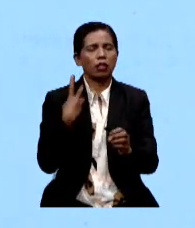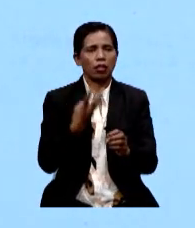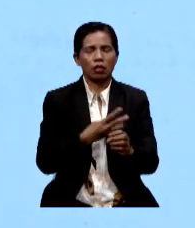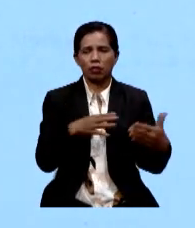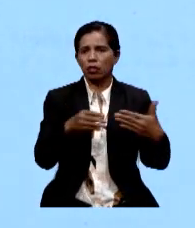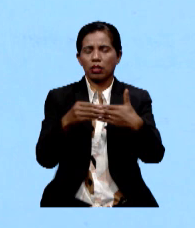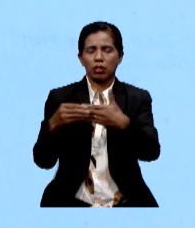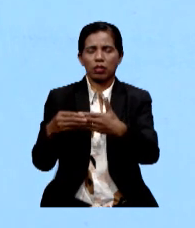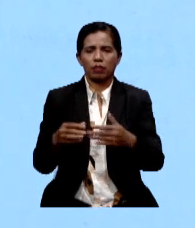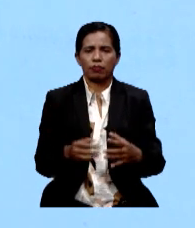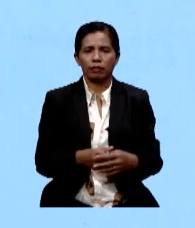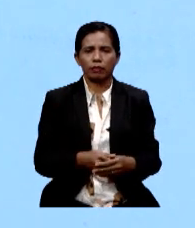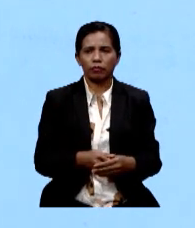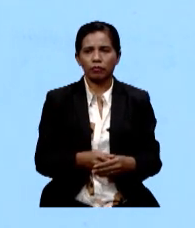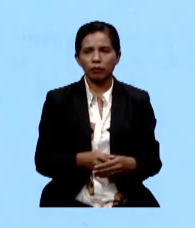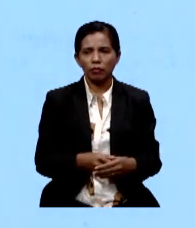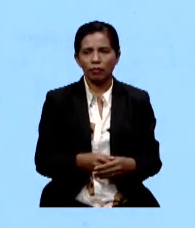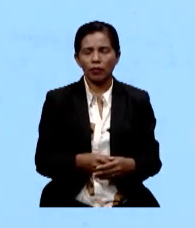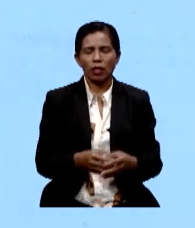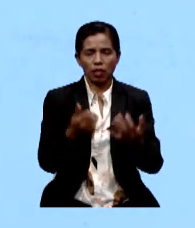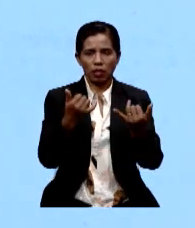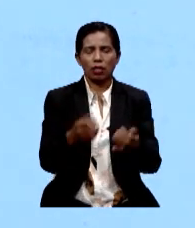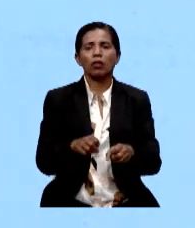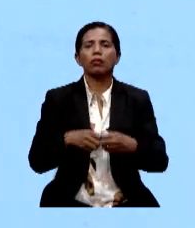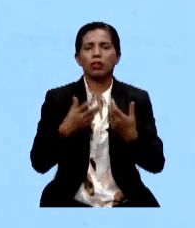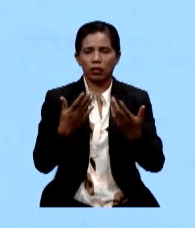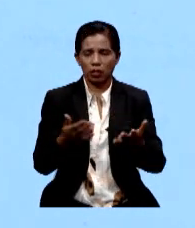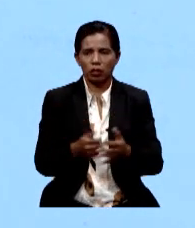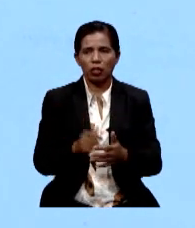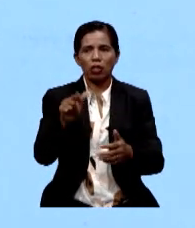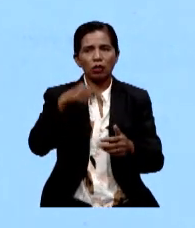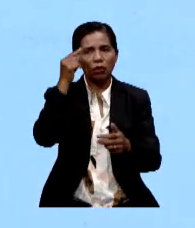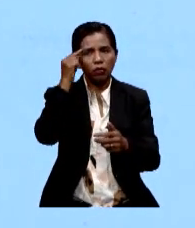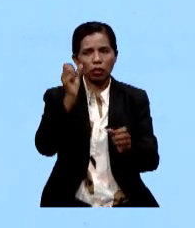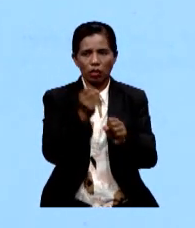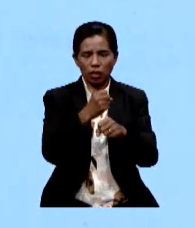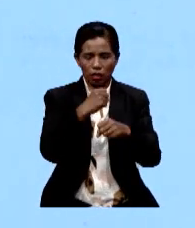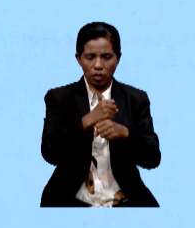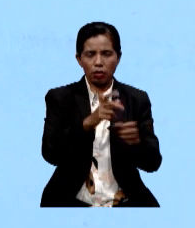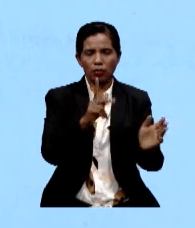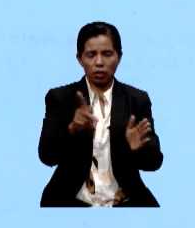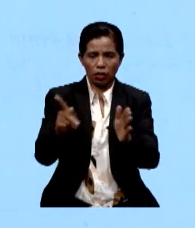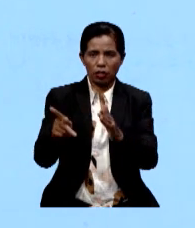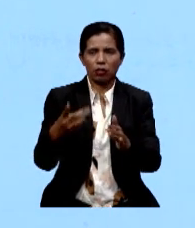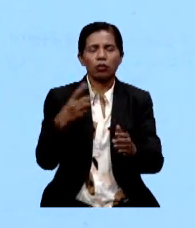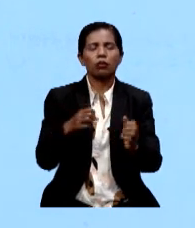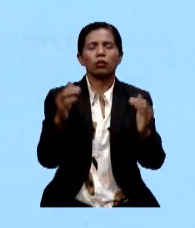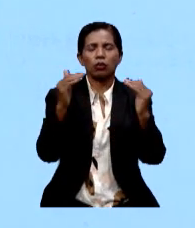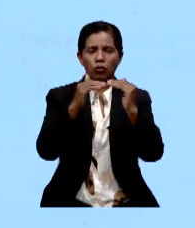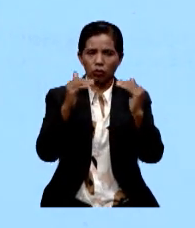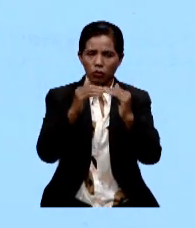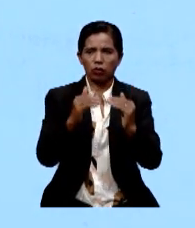lah iya. Ni makan amit awal kah karu isa, gubernur ni halup lah hau fin dauk ni mas amit turun kontrol kata kau